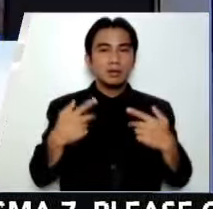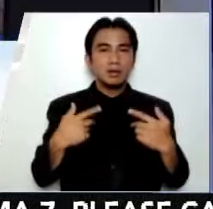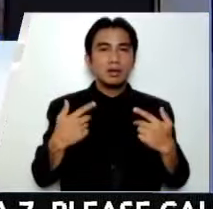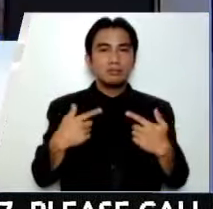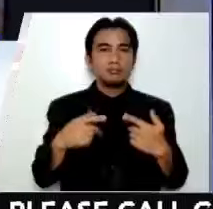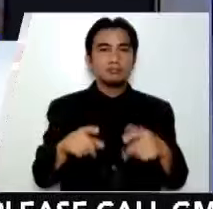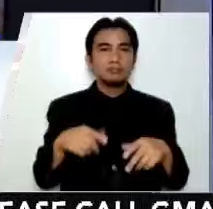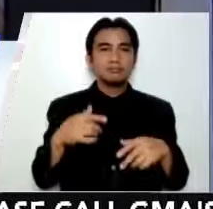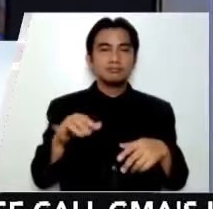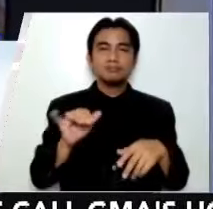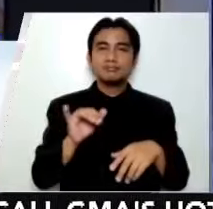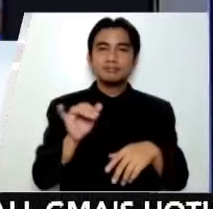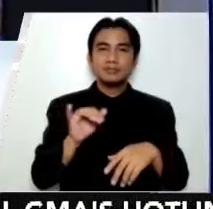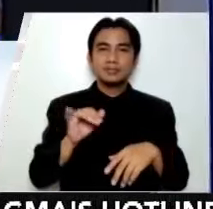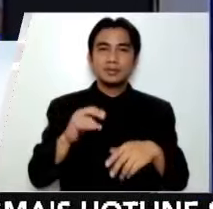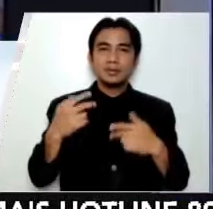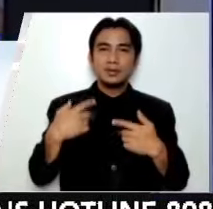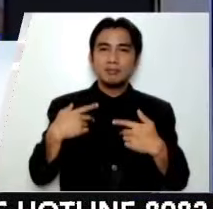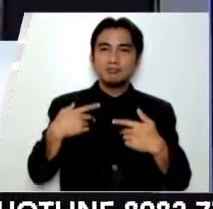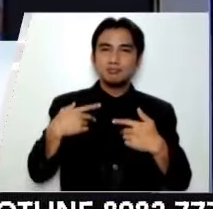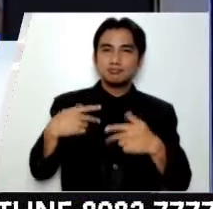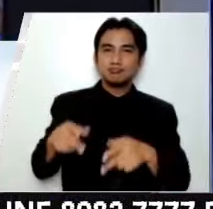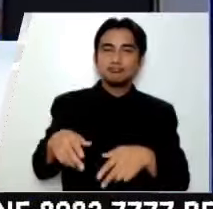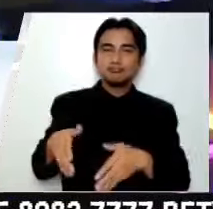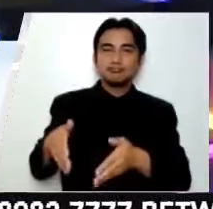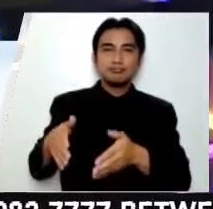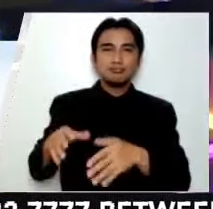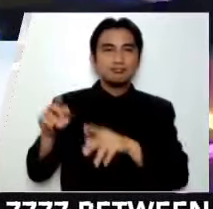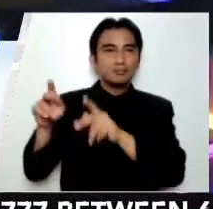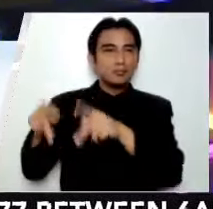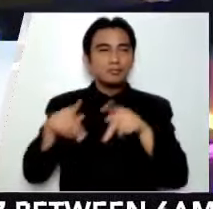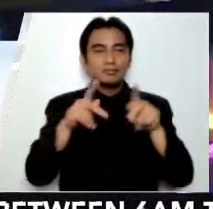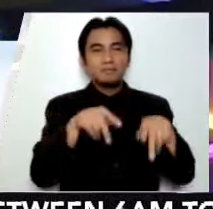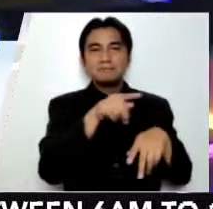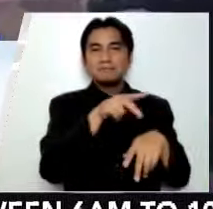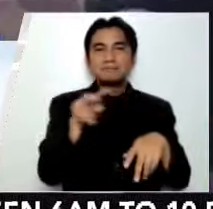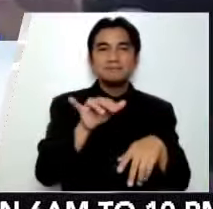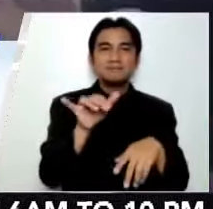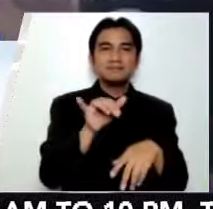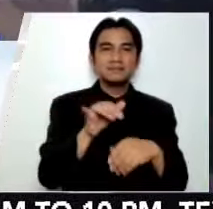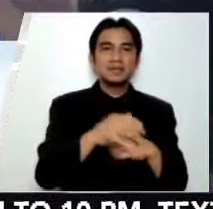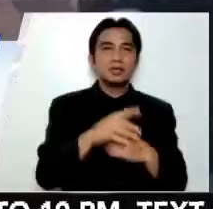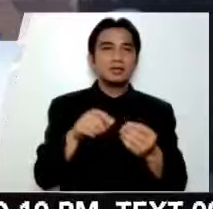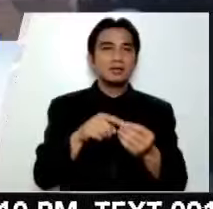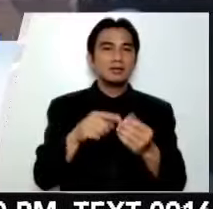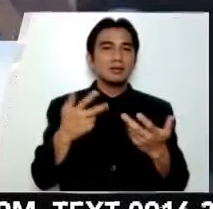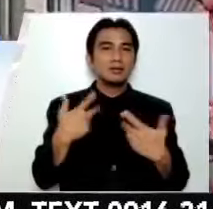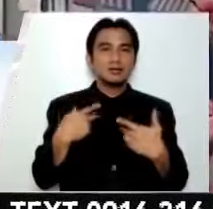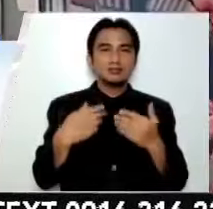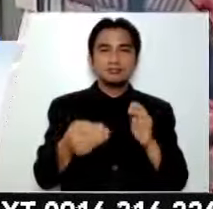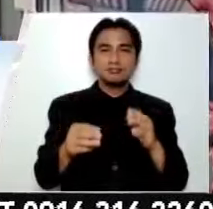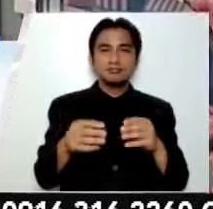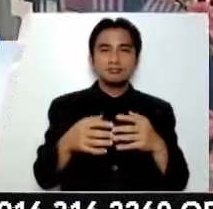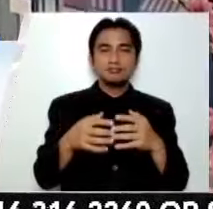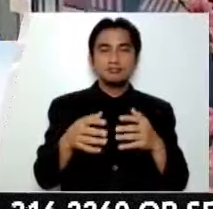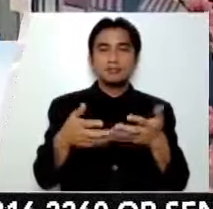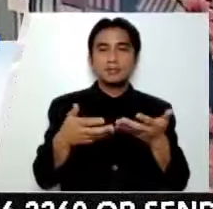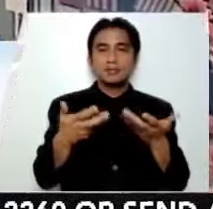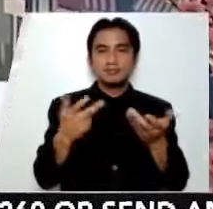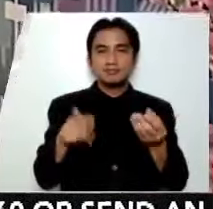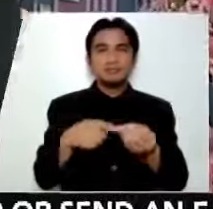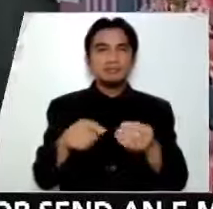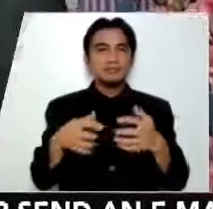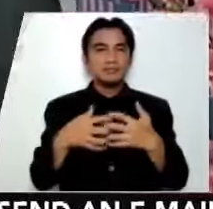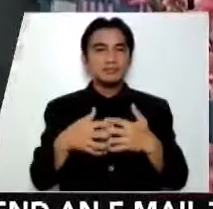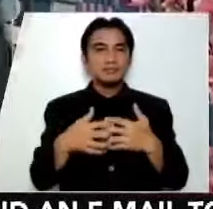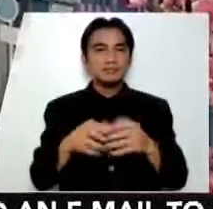figures. Funko room na may Funko Pop collectibles. At claw machines na anime-inspired. At dito, pwede kang